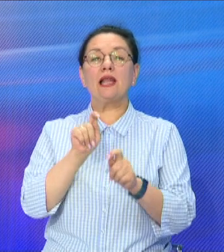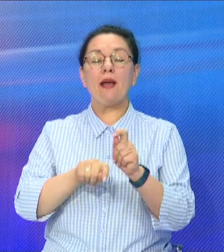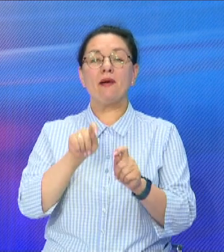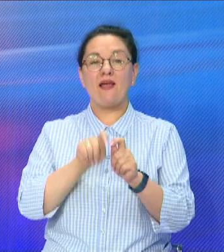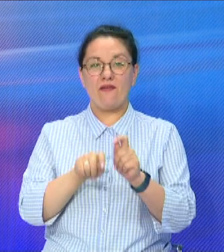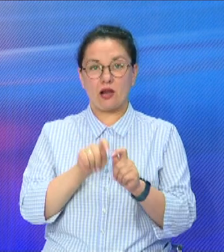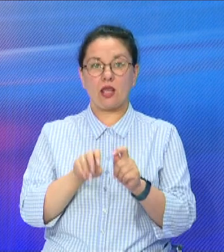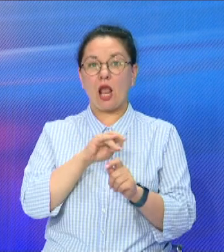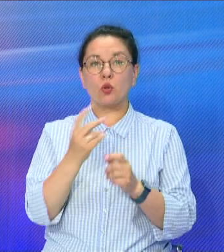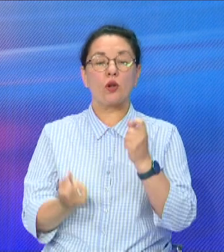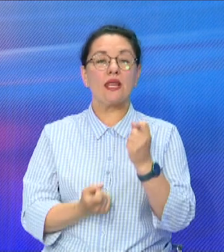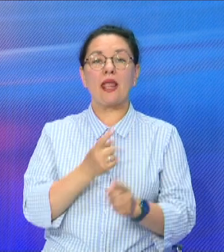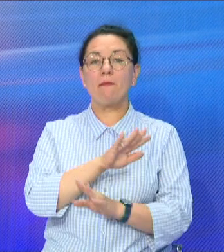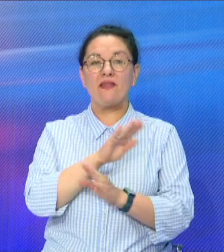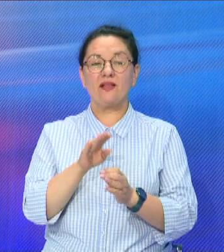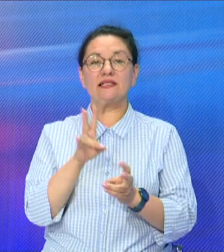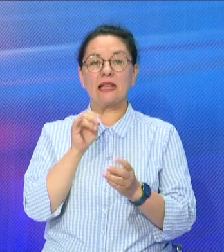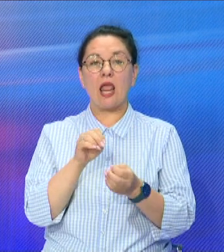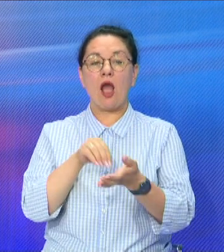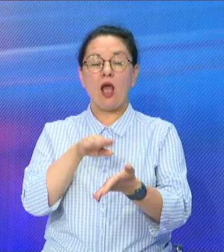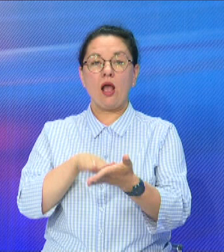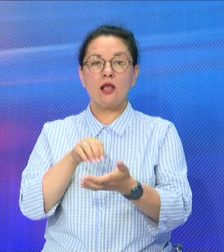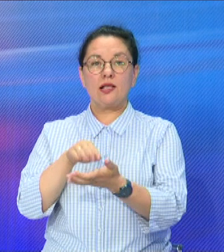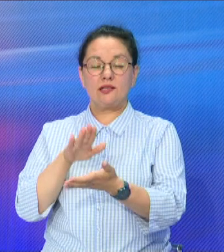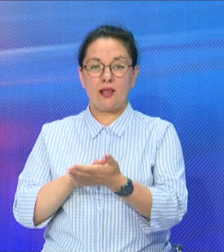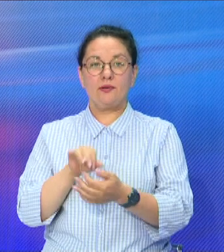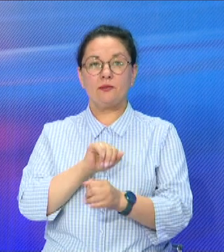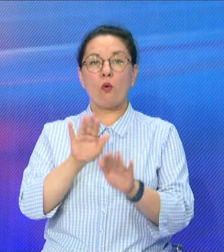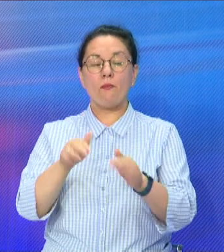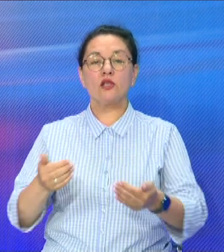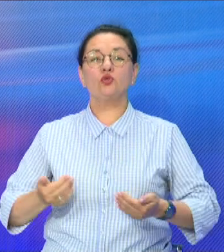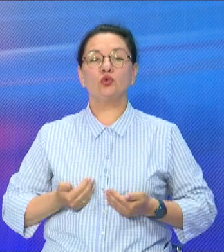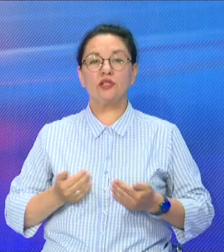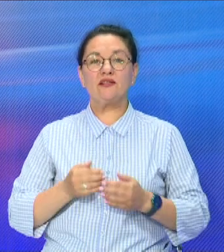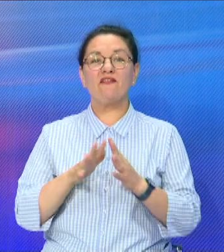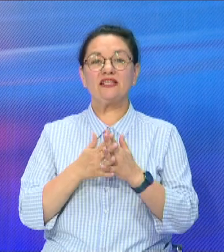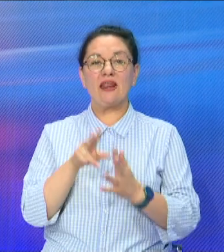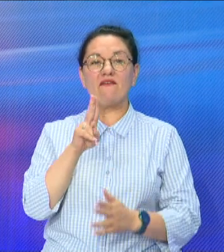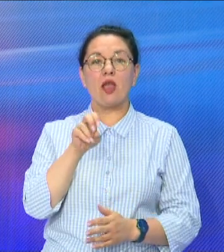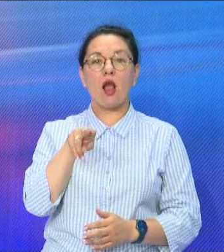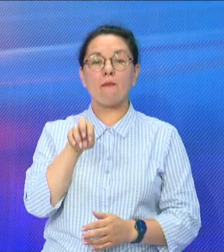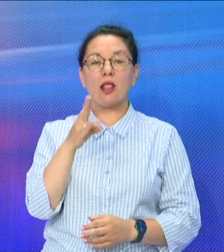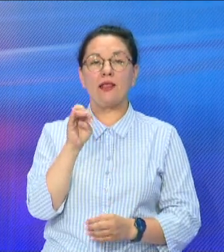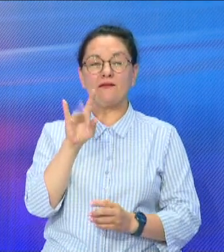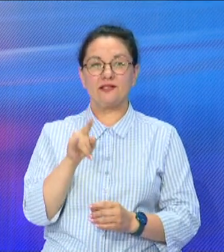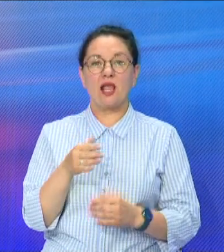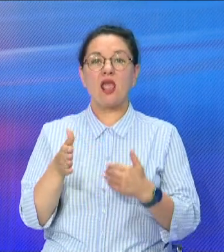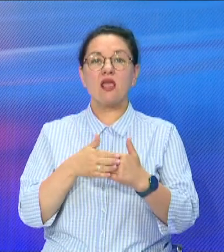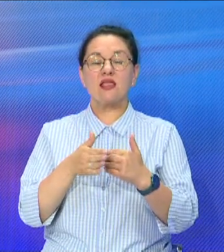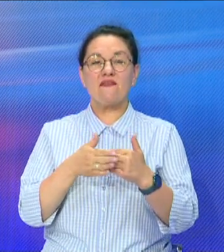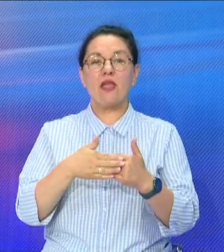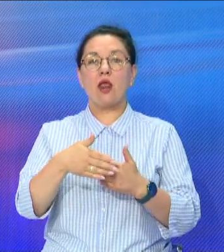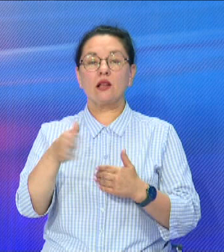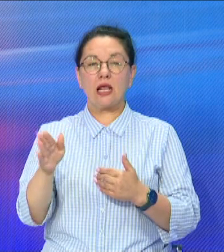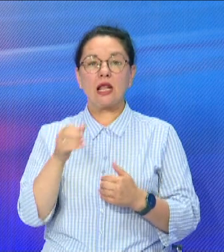греки не заявился на 1 чего не и и двойки с утешева по место жительства у и из и к планам ци зверь оценил оба более